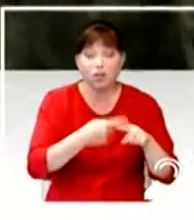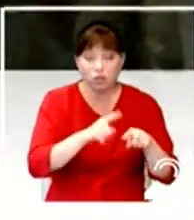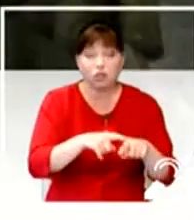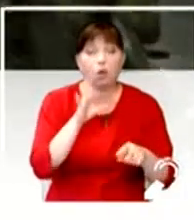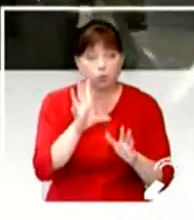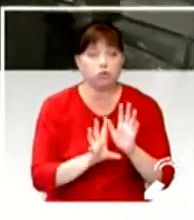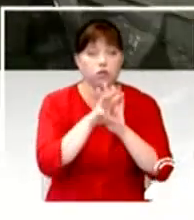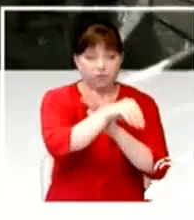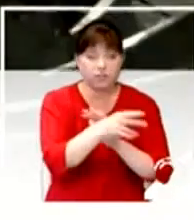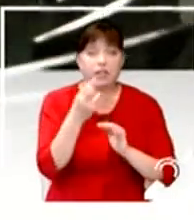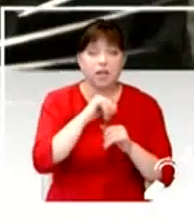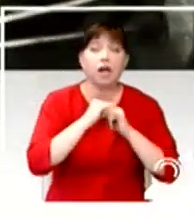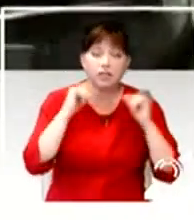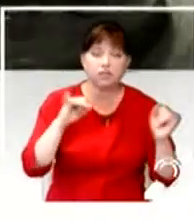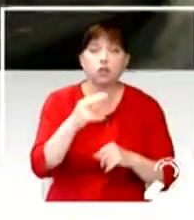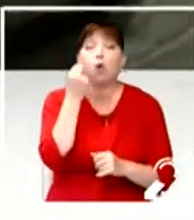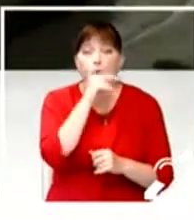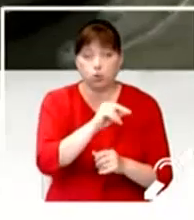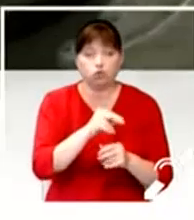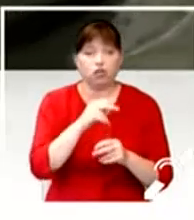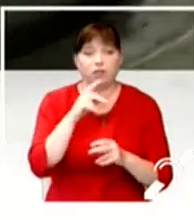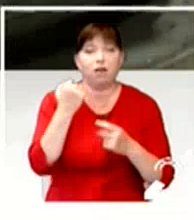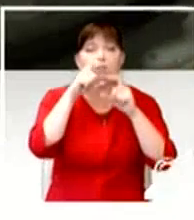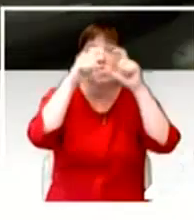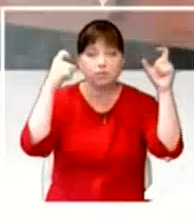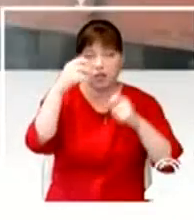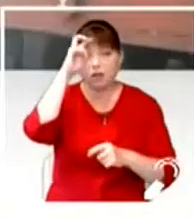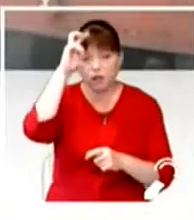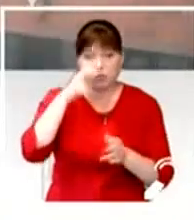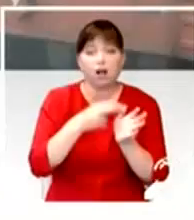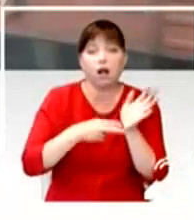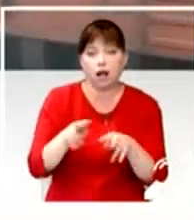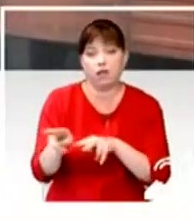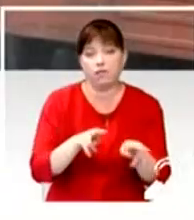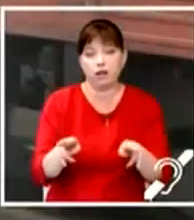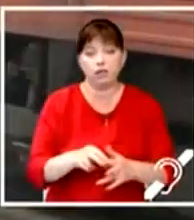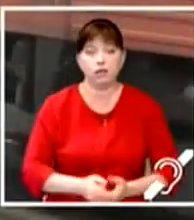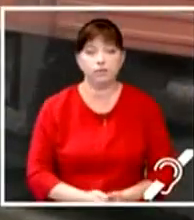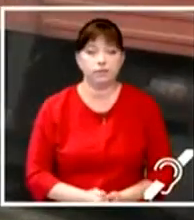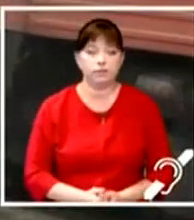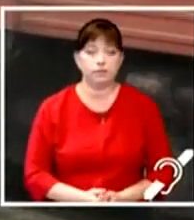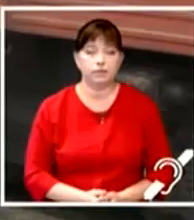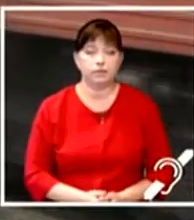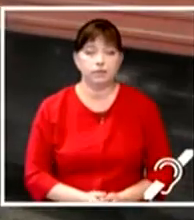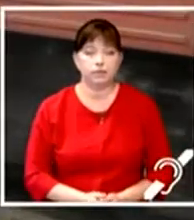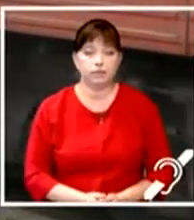fie investiți în dezvoltarea și modernizarea întreprinderii de stat.